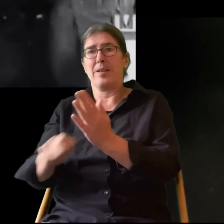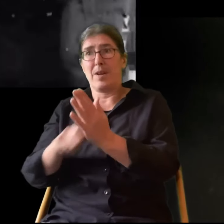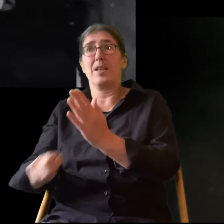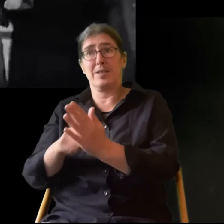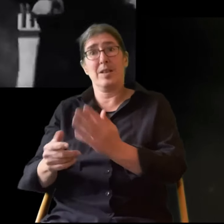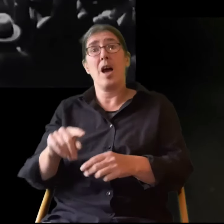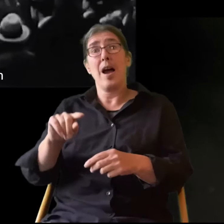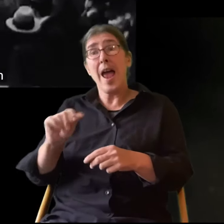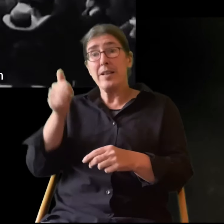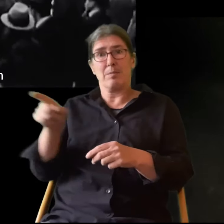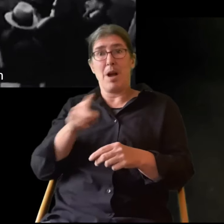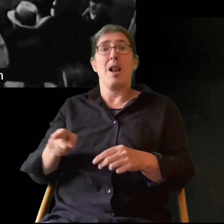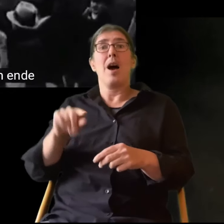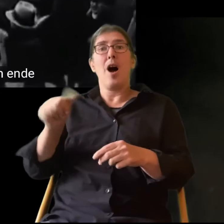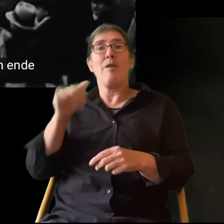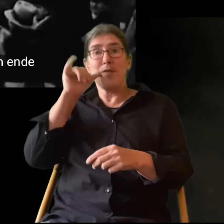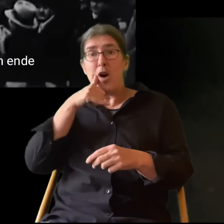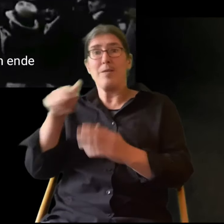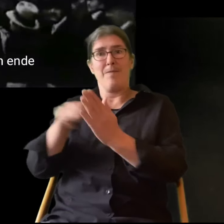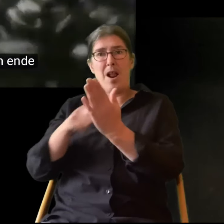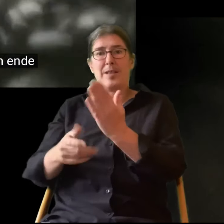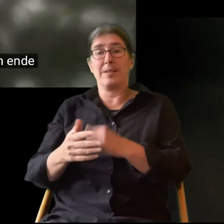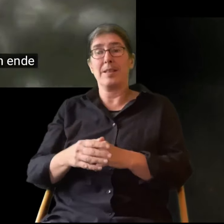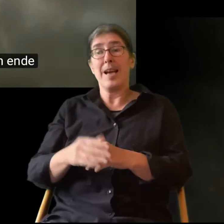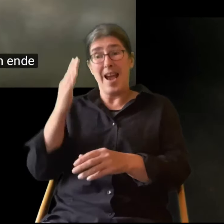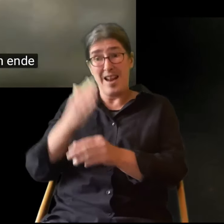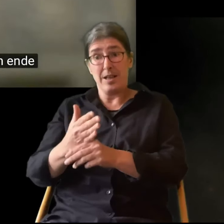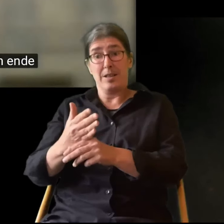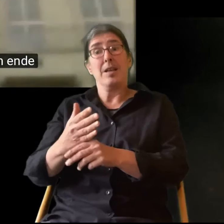Erstmals wählen auch die Frauen. Am Ende siegt die SPD.